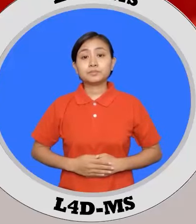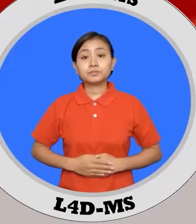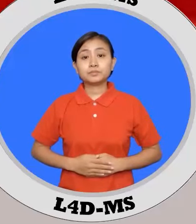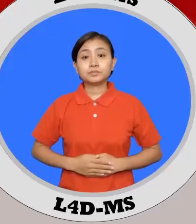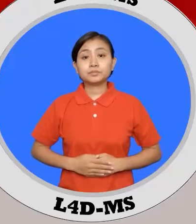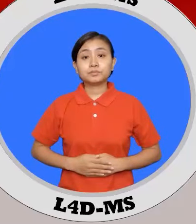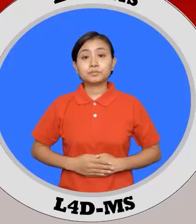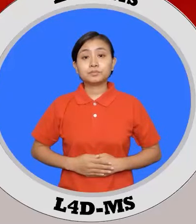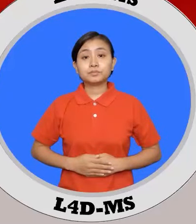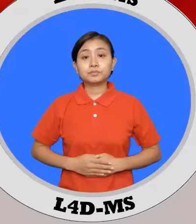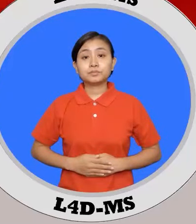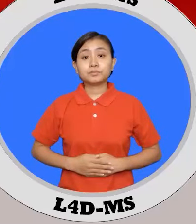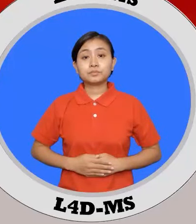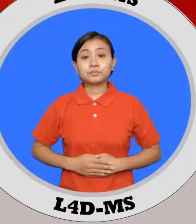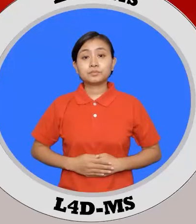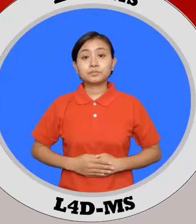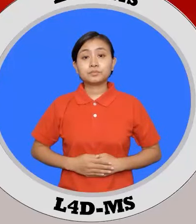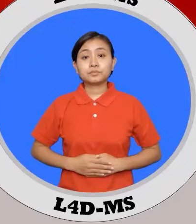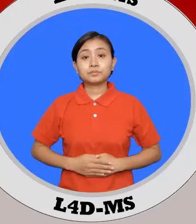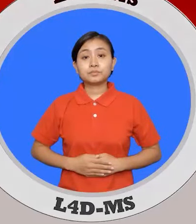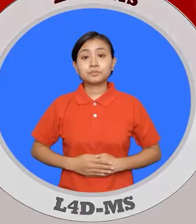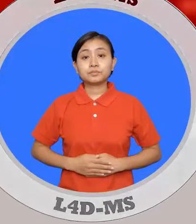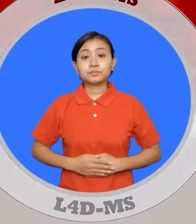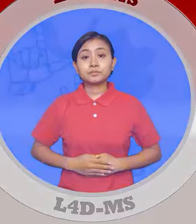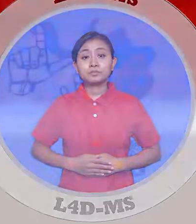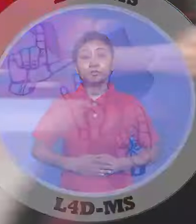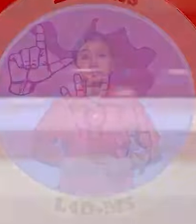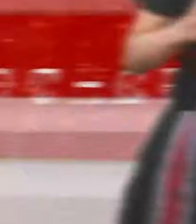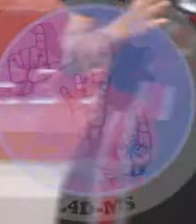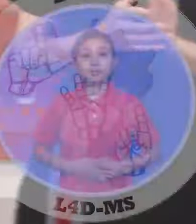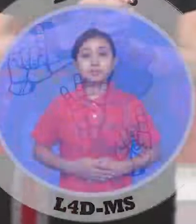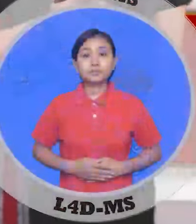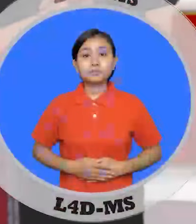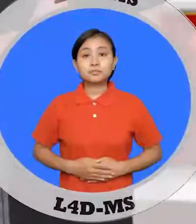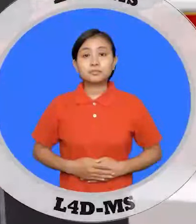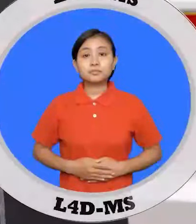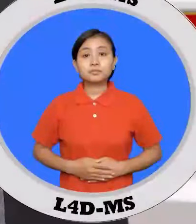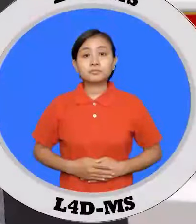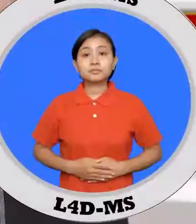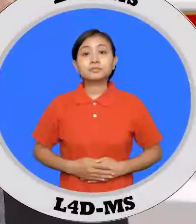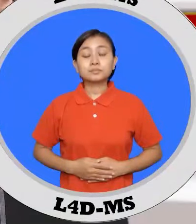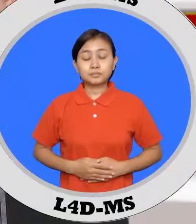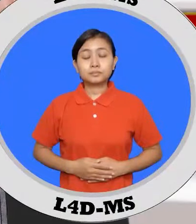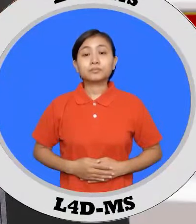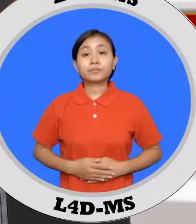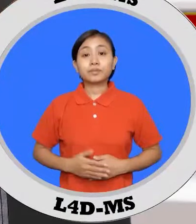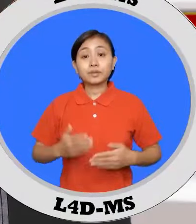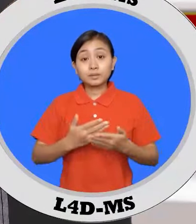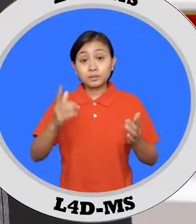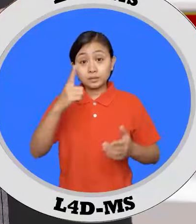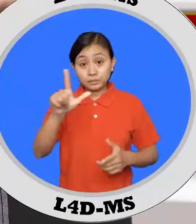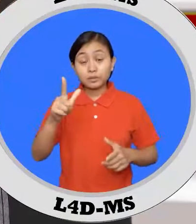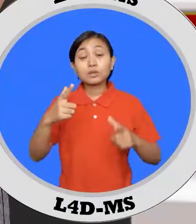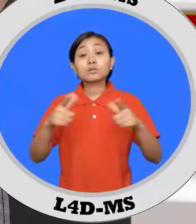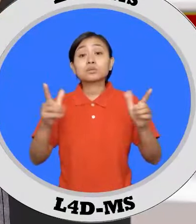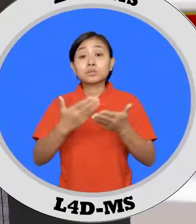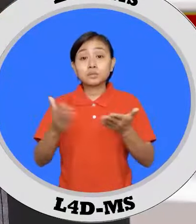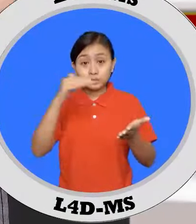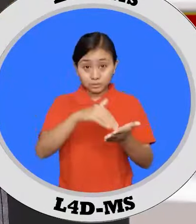င်းအရာကိုစစ်စစ်ကြည့်လိုက်တဲ့အခါမှာတော့ထုံးစံအတိုင်းပဲလွဲမှားနေတာပါလွတ်လပ်ပြီးတော့ယုံကြည်စိတ်ချရတဲ့သတင်းဌာနတွေမှာက